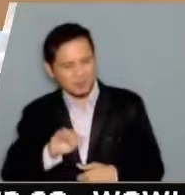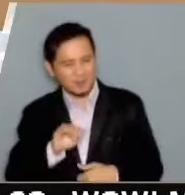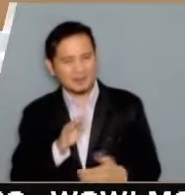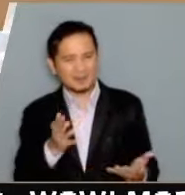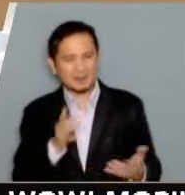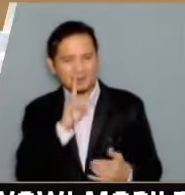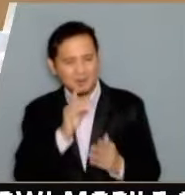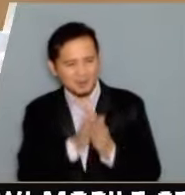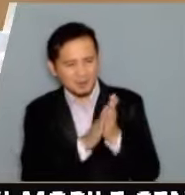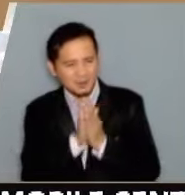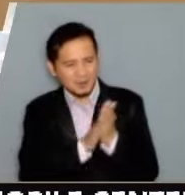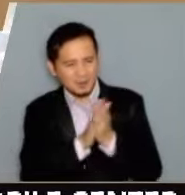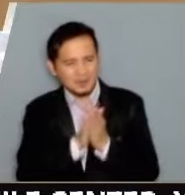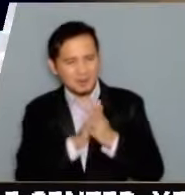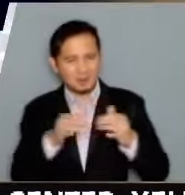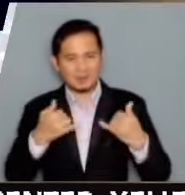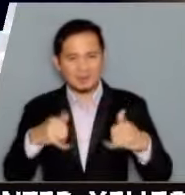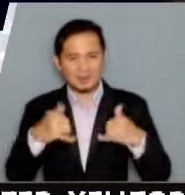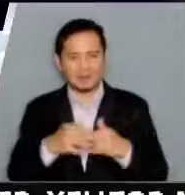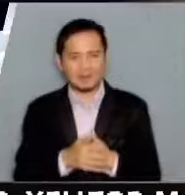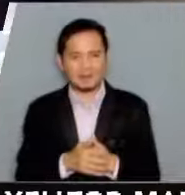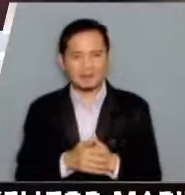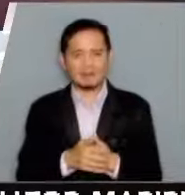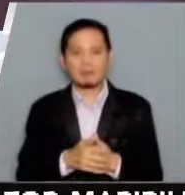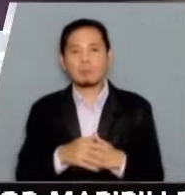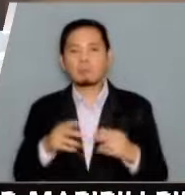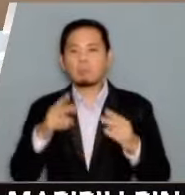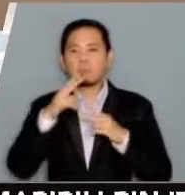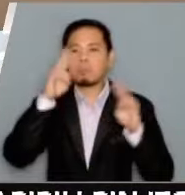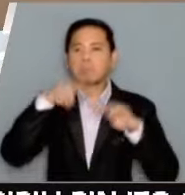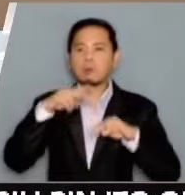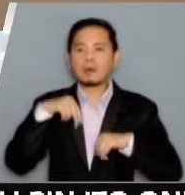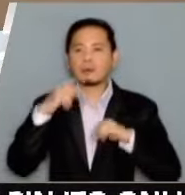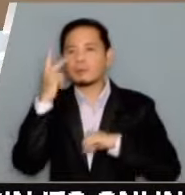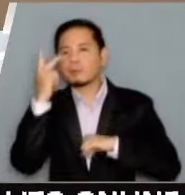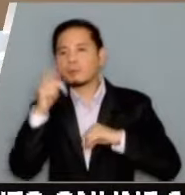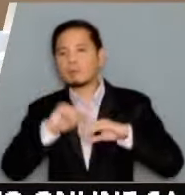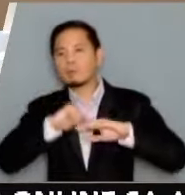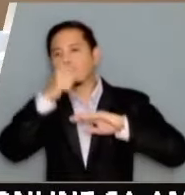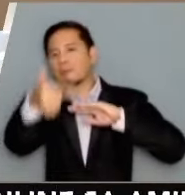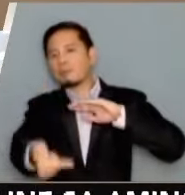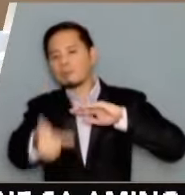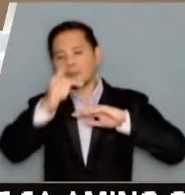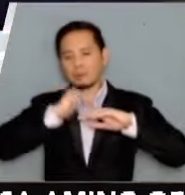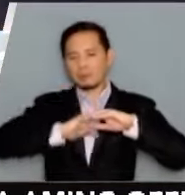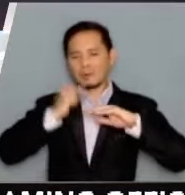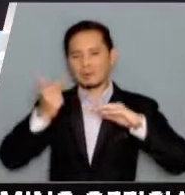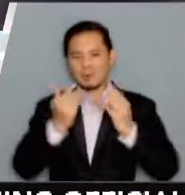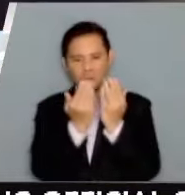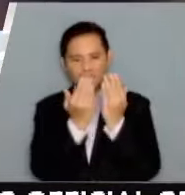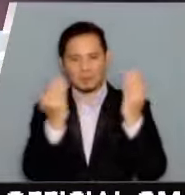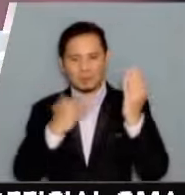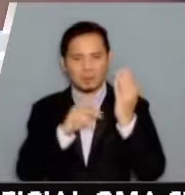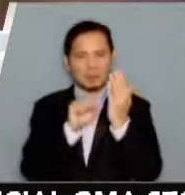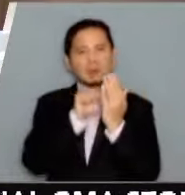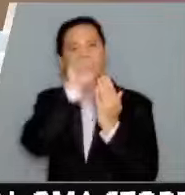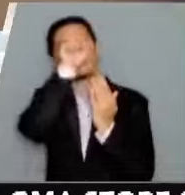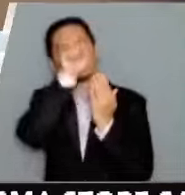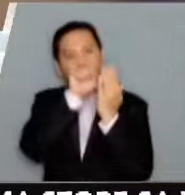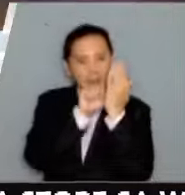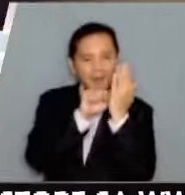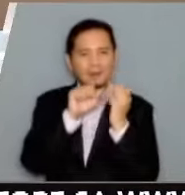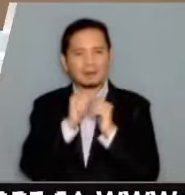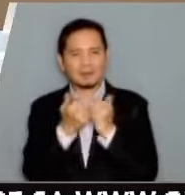Pero, ano nun, hindi mo nakikita yung kalaban yun eh. Secret yung next move. Oo oh, nga. Hindi mo alam, iba-block ka na pala. At hindi na nakikita